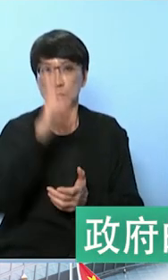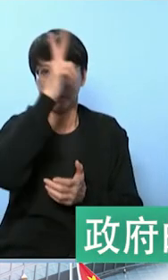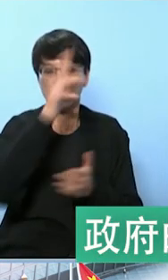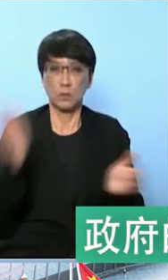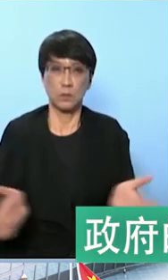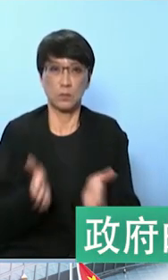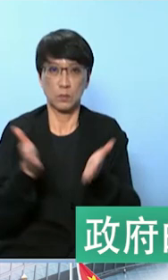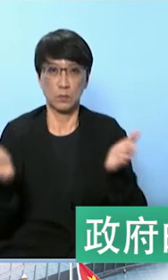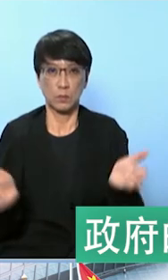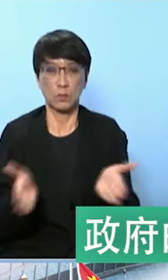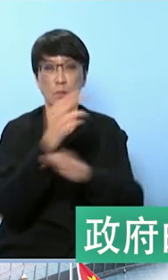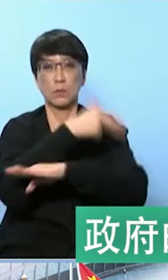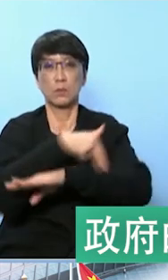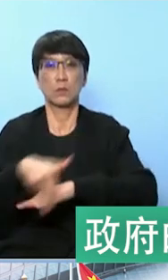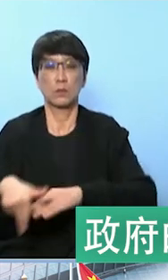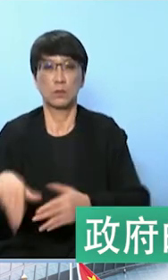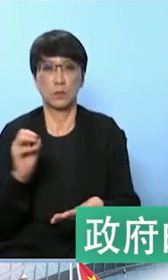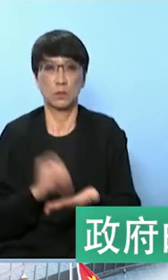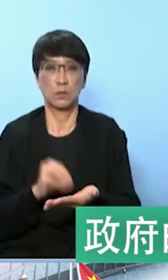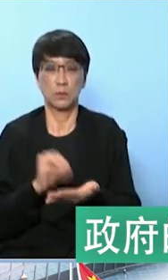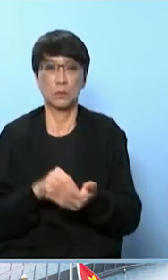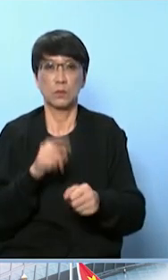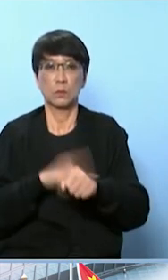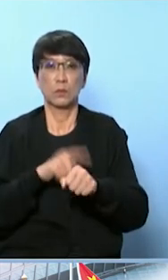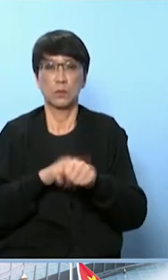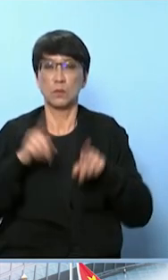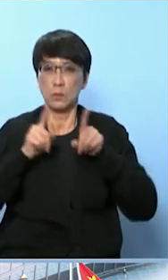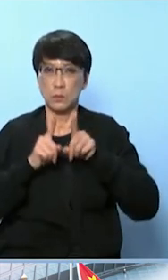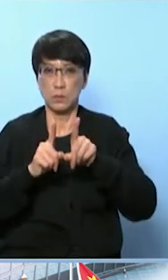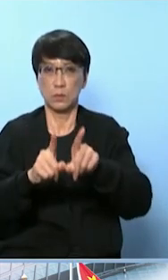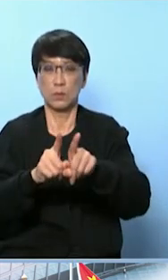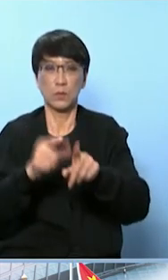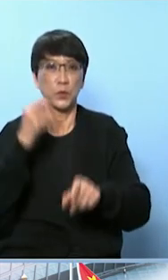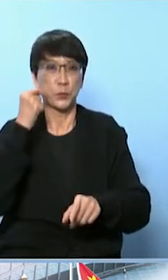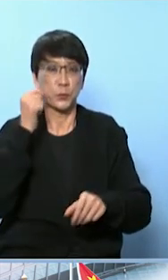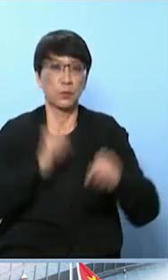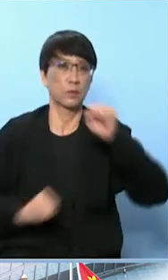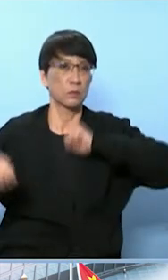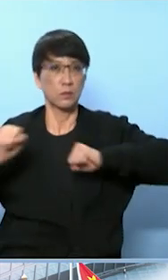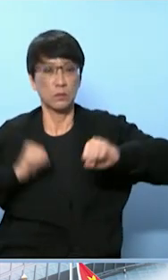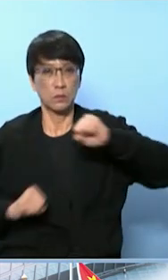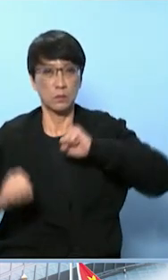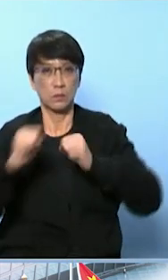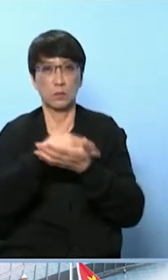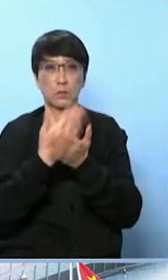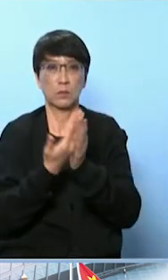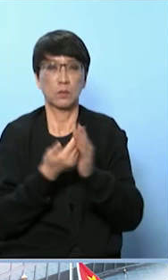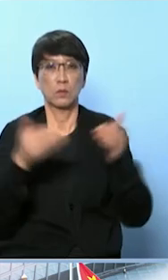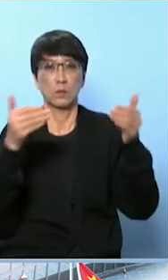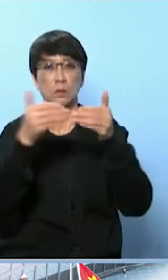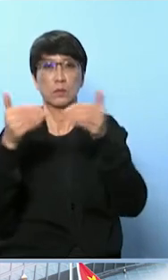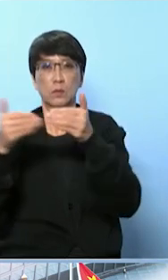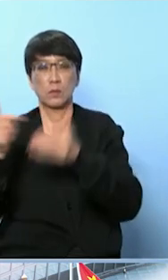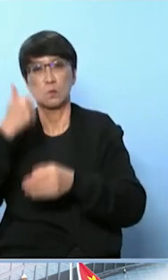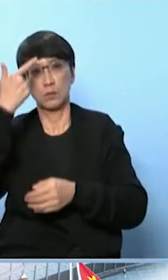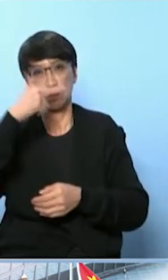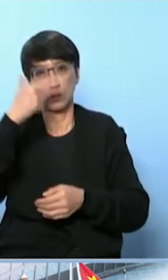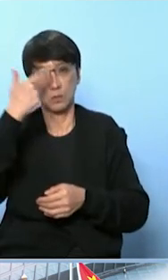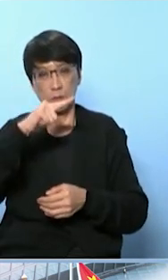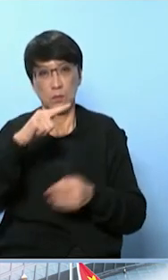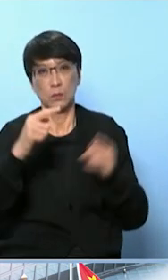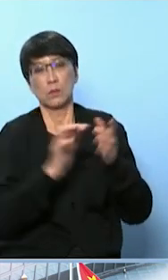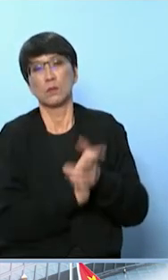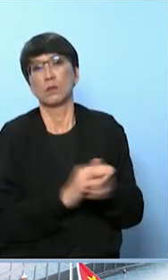計劃必須與時俱進，採取靈活多樣的方式，接觸更多的新世代受